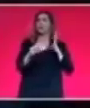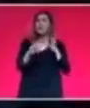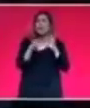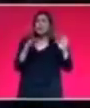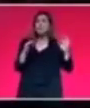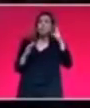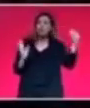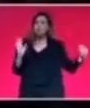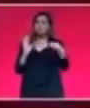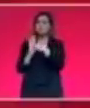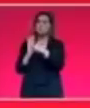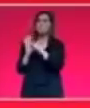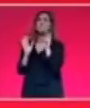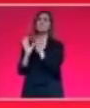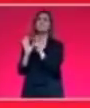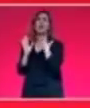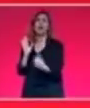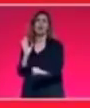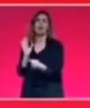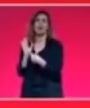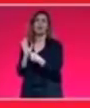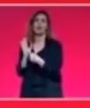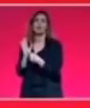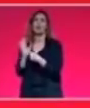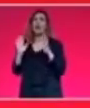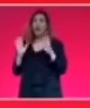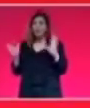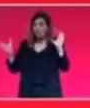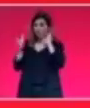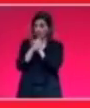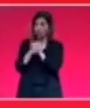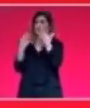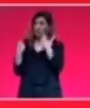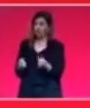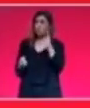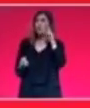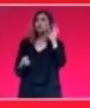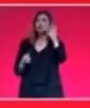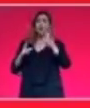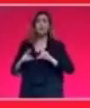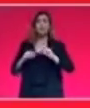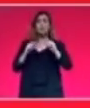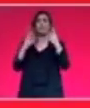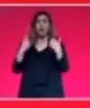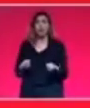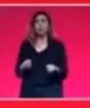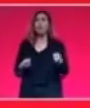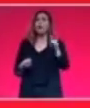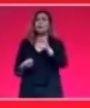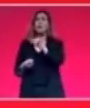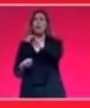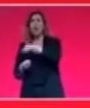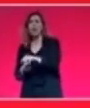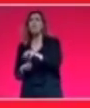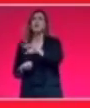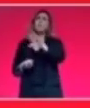καταγράφονται όταν αυτό το προοδευτικό κίνημα εκφράζεται με ενότητα και κοινούς στόχους. Από το ΕΑΜΠ στους ανέρδοτους αγώνες